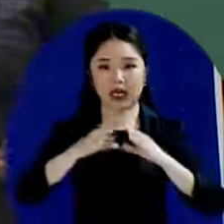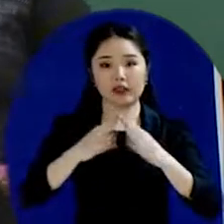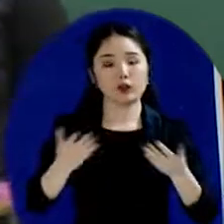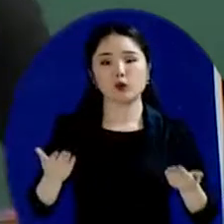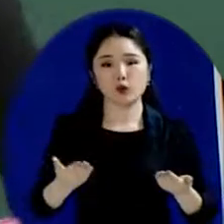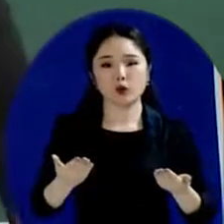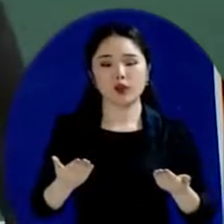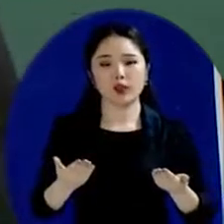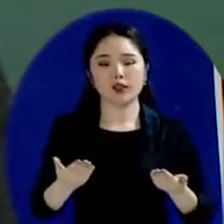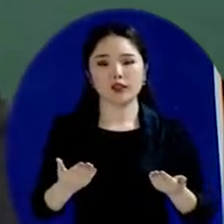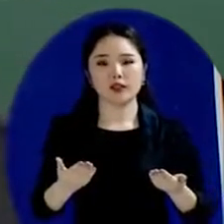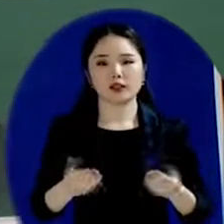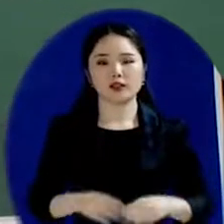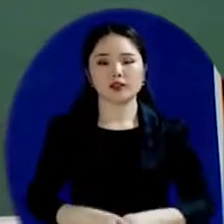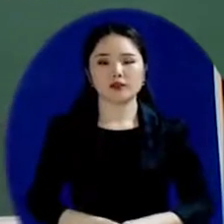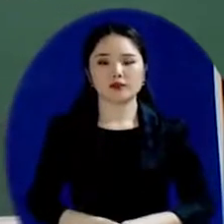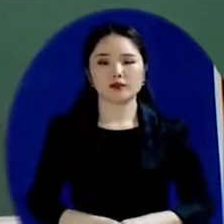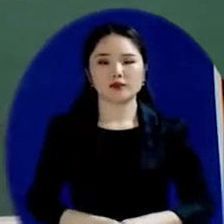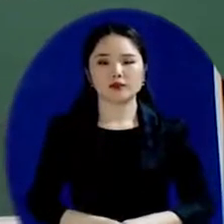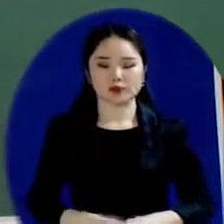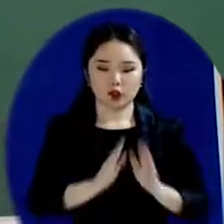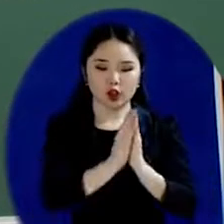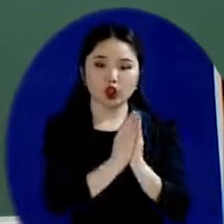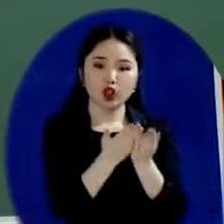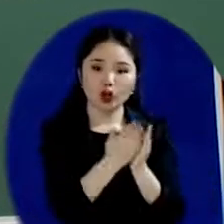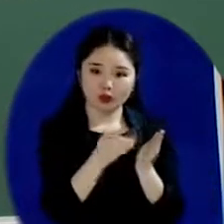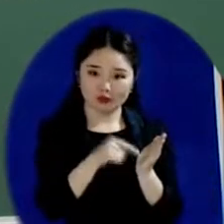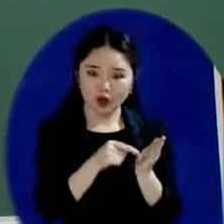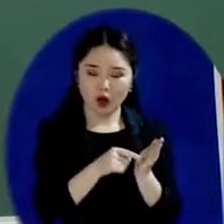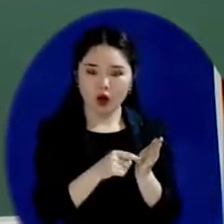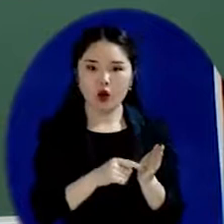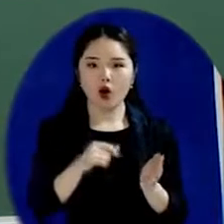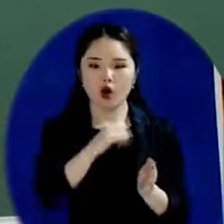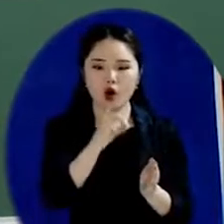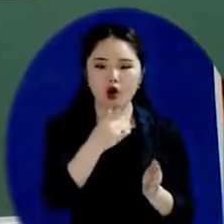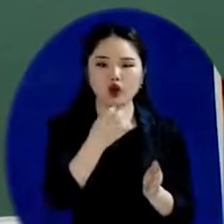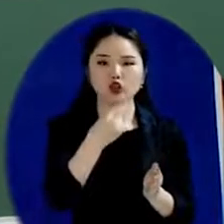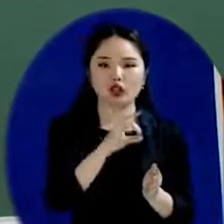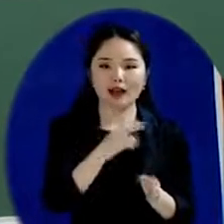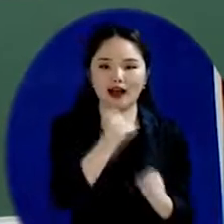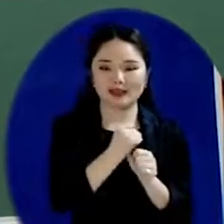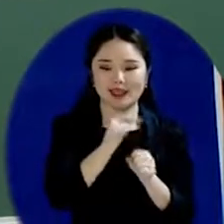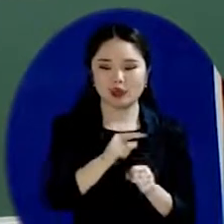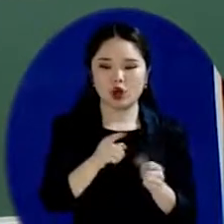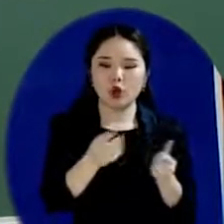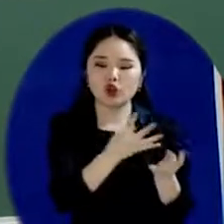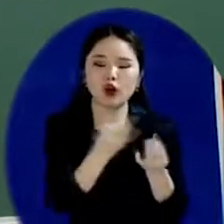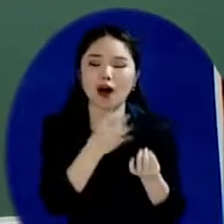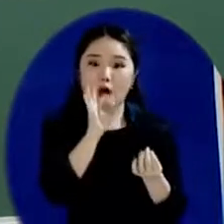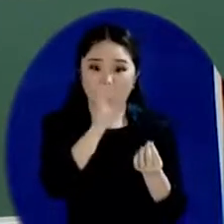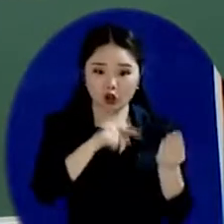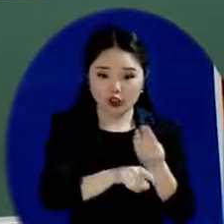даалгаврт бүгдээрээ сурах бичгээсээ өгдөлтөд ажиллах гэдэг хуудсыг олоод түүндэр